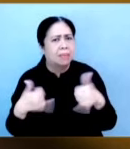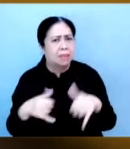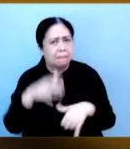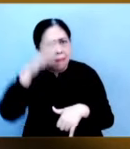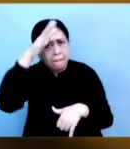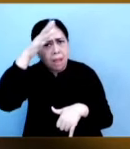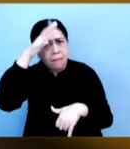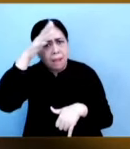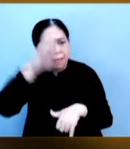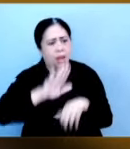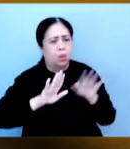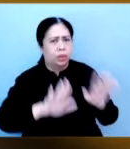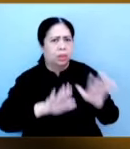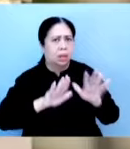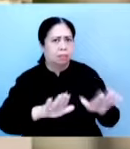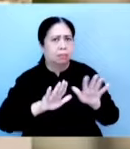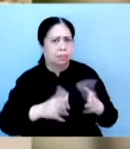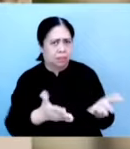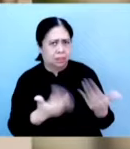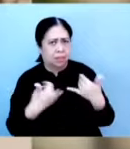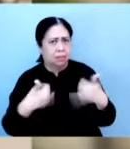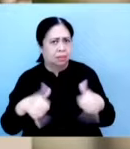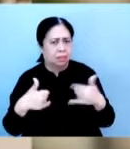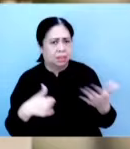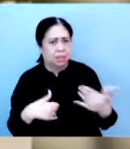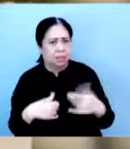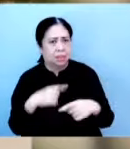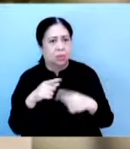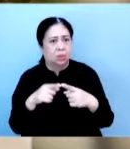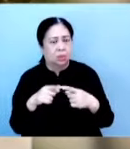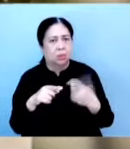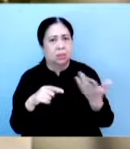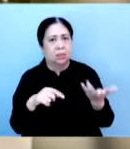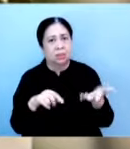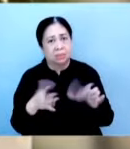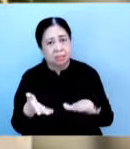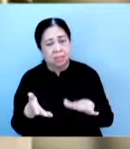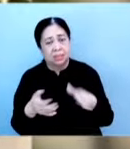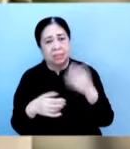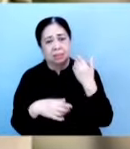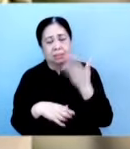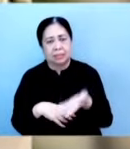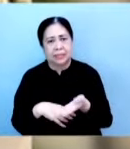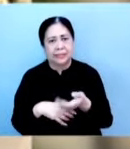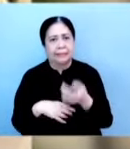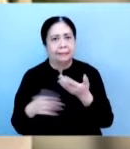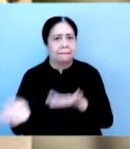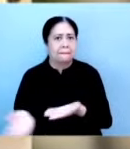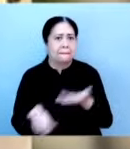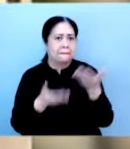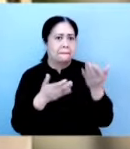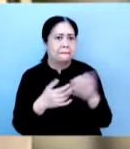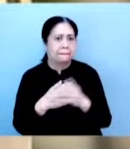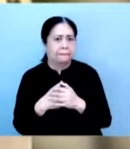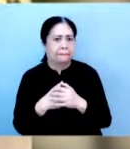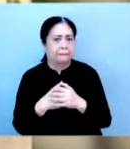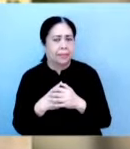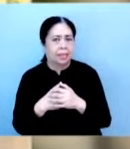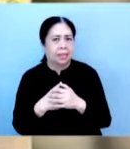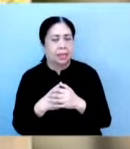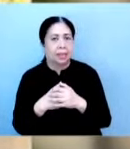papa wake up let's play tapos nung nawalan si Mikey dinala na Nam siya sa burol ni